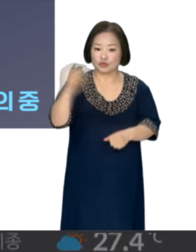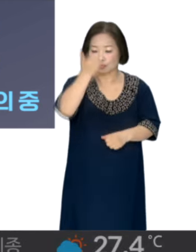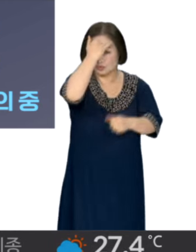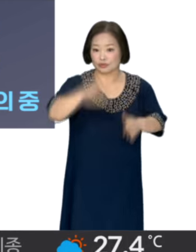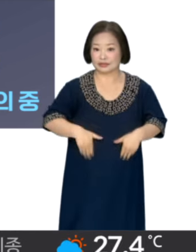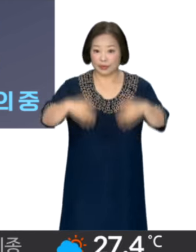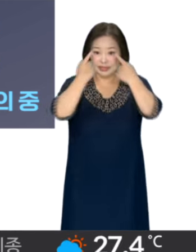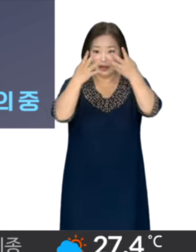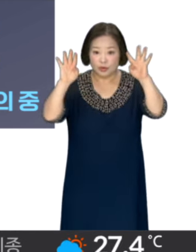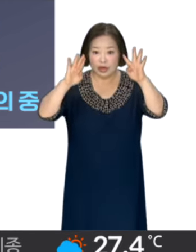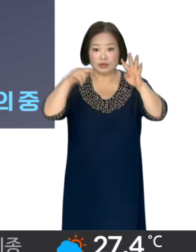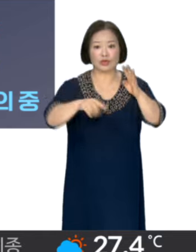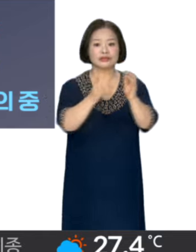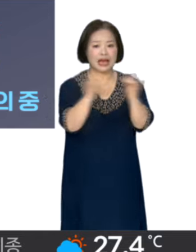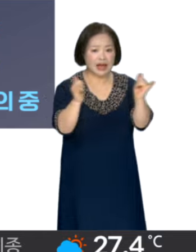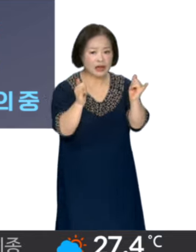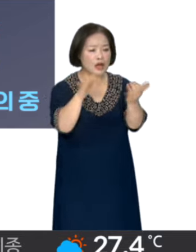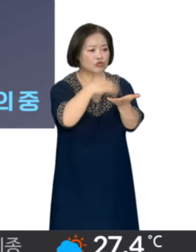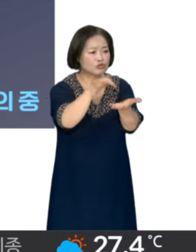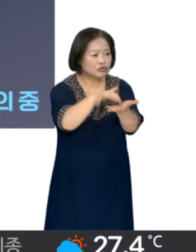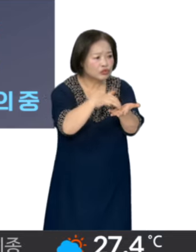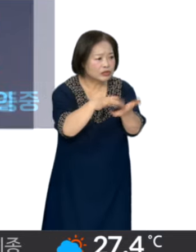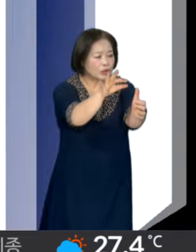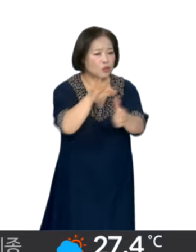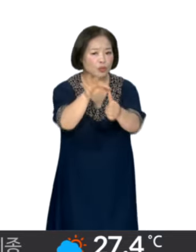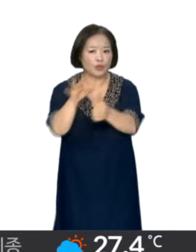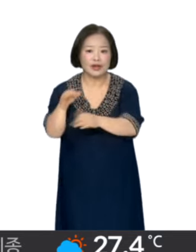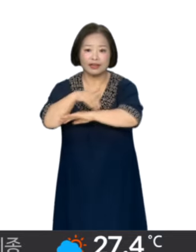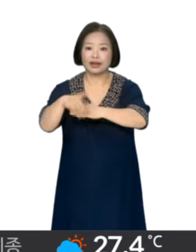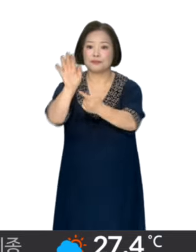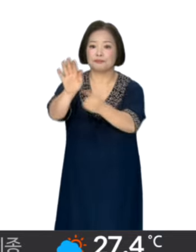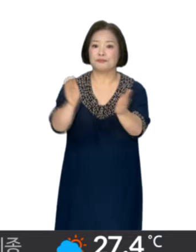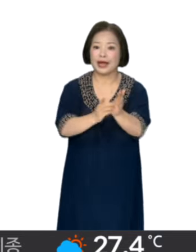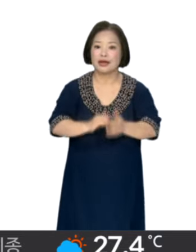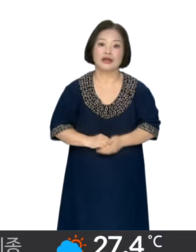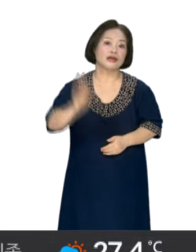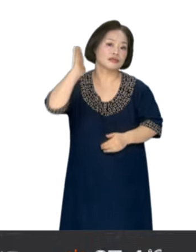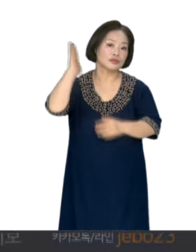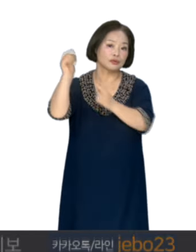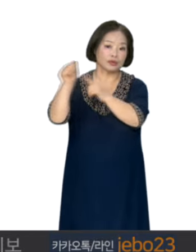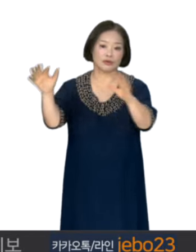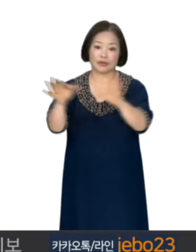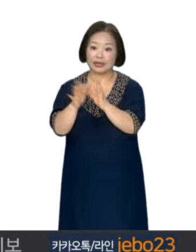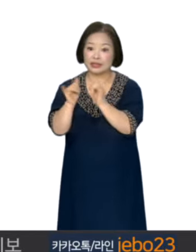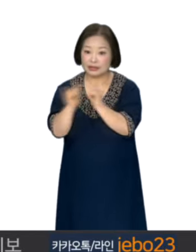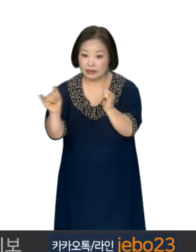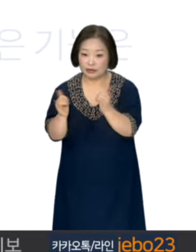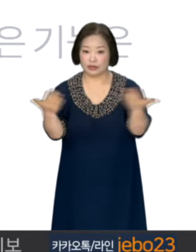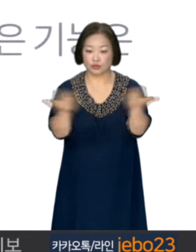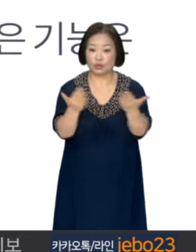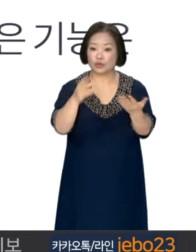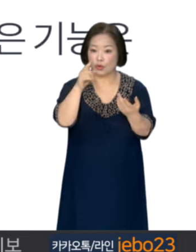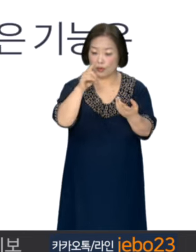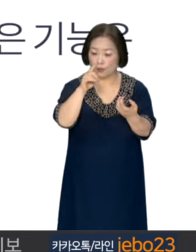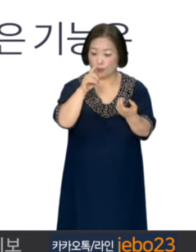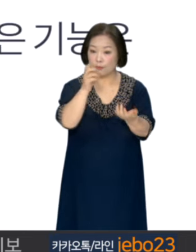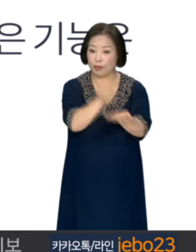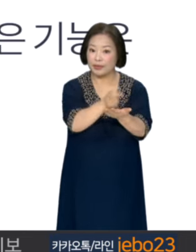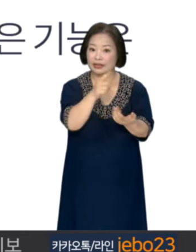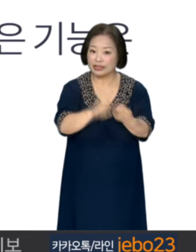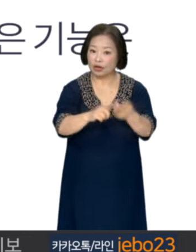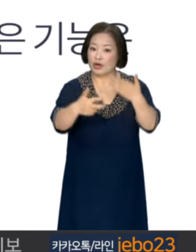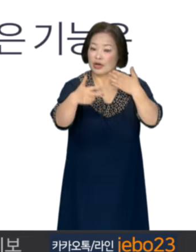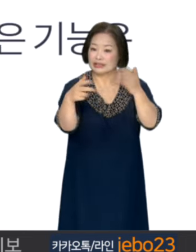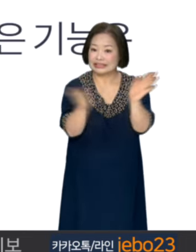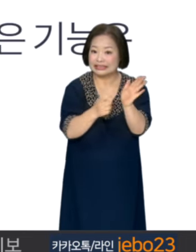충남대병원은 인력충원 방안을 논의하고 있습니다 대통령실 고위관계자는 노조법상 응급의료